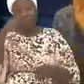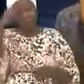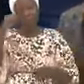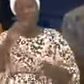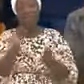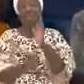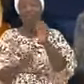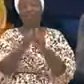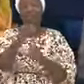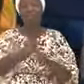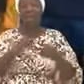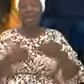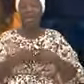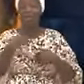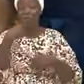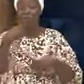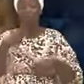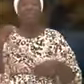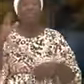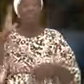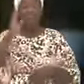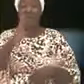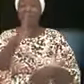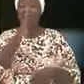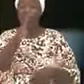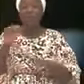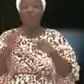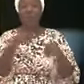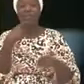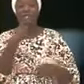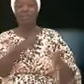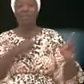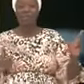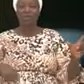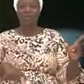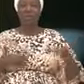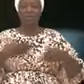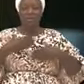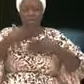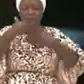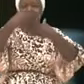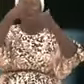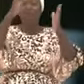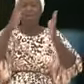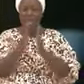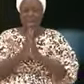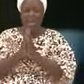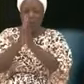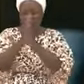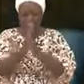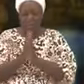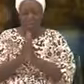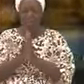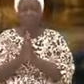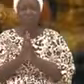prolongerai s'accomplira dit le seigneur l'éternel quelques cris à mais non